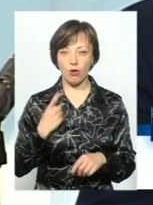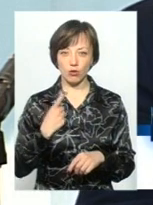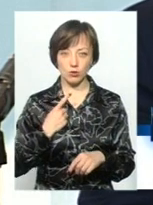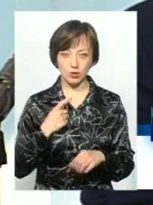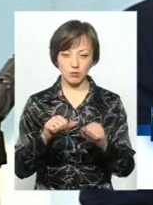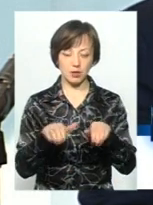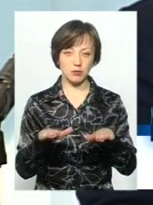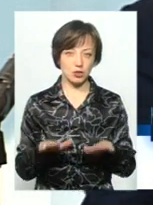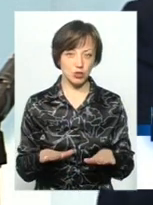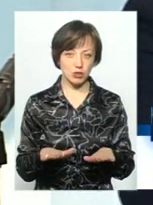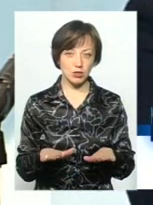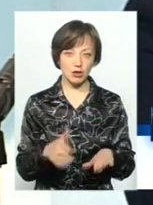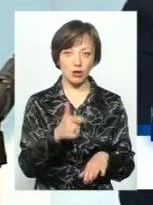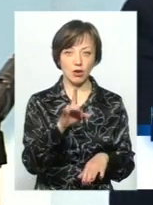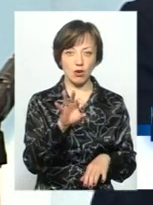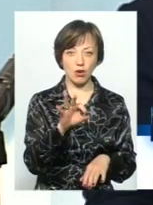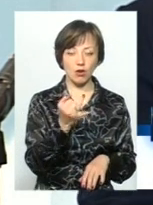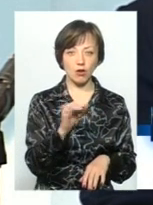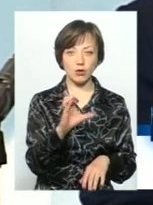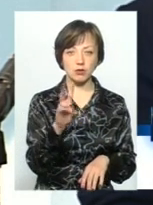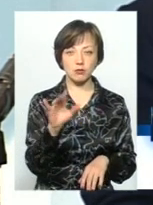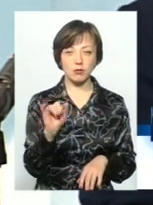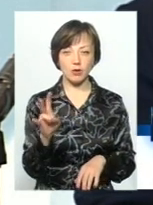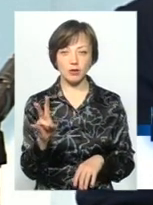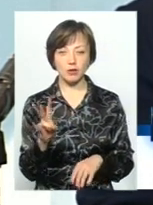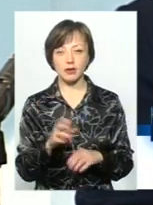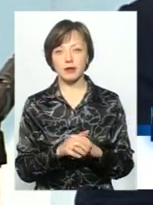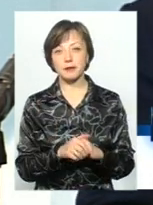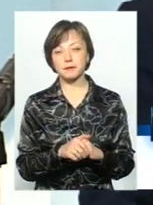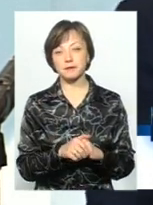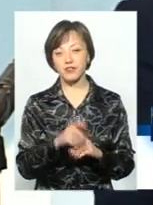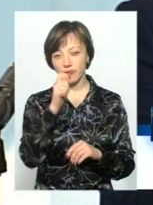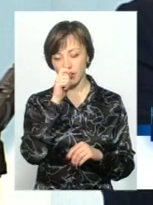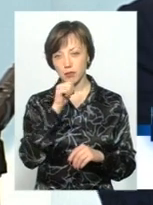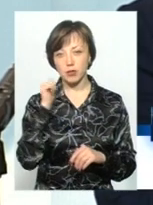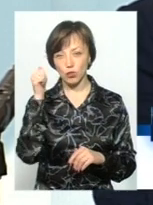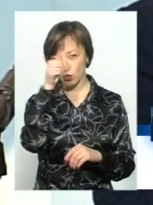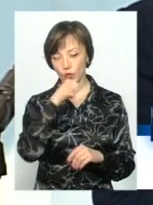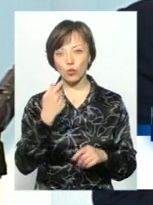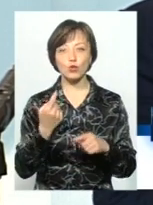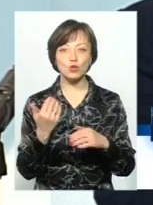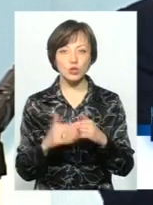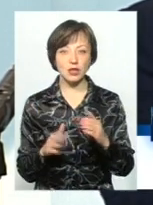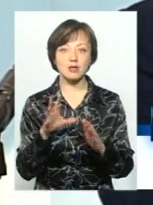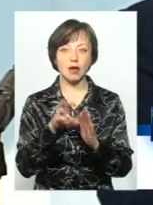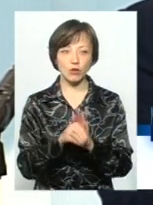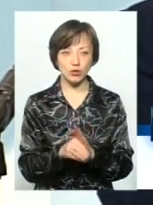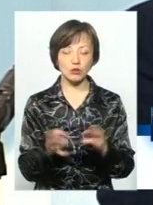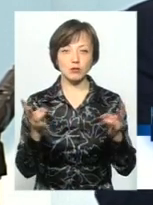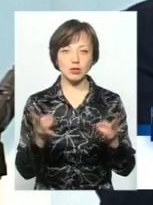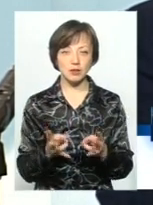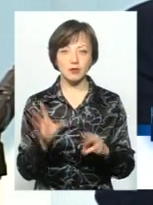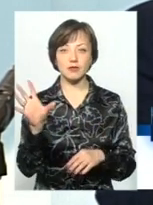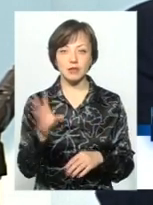казати, рішенням Гройсмана, як я сказав, в травні чи квітні минулого року, так, тут вже закладено необхідні